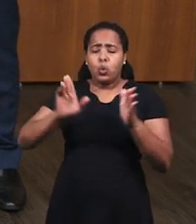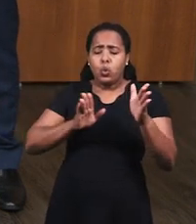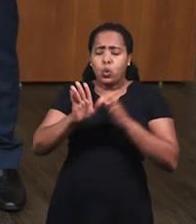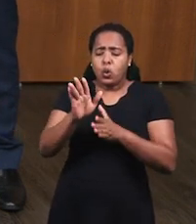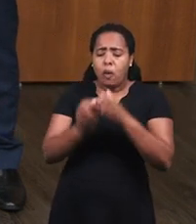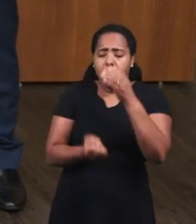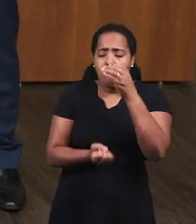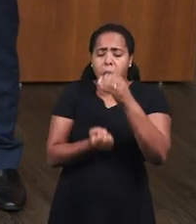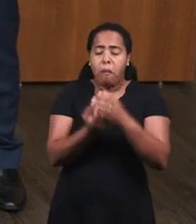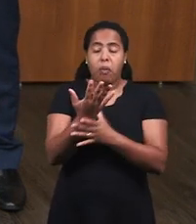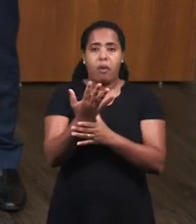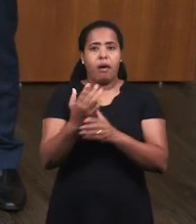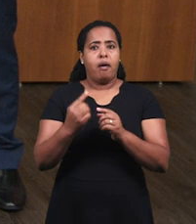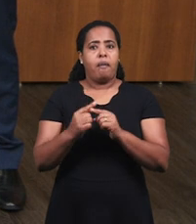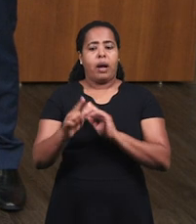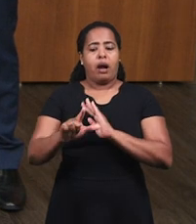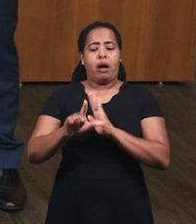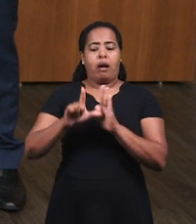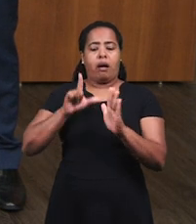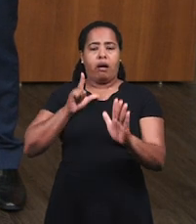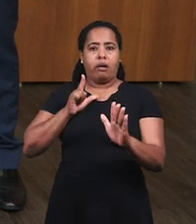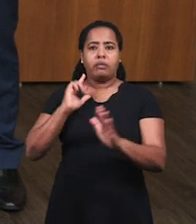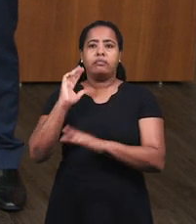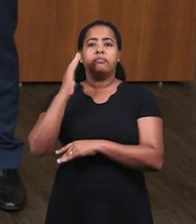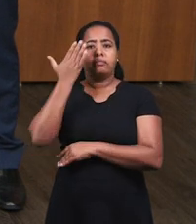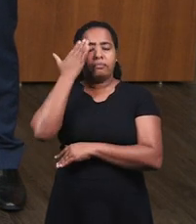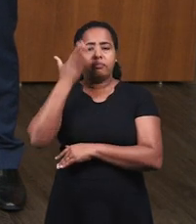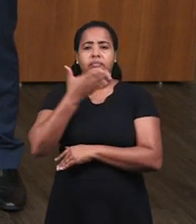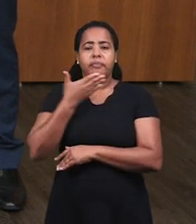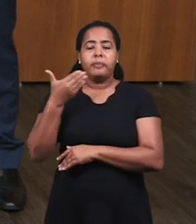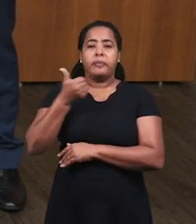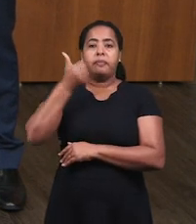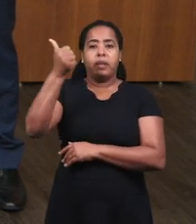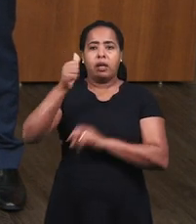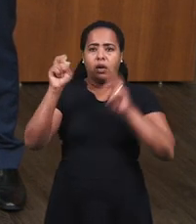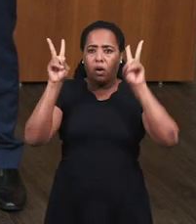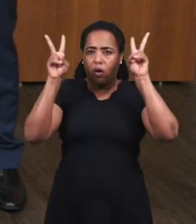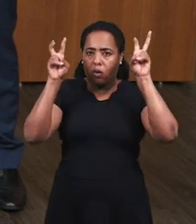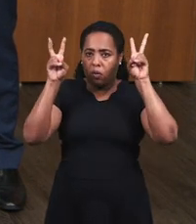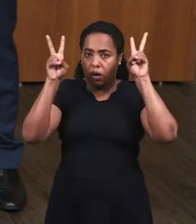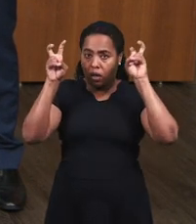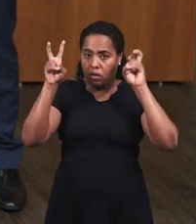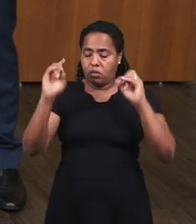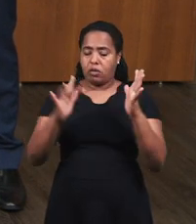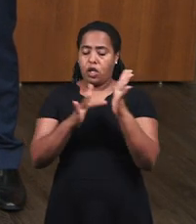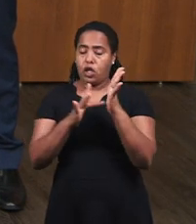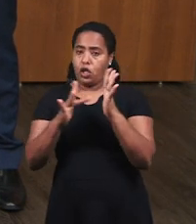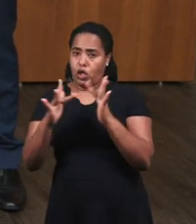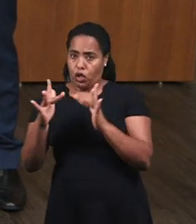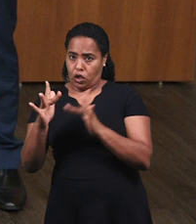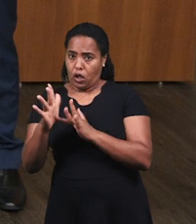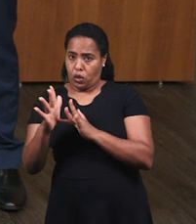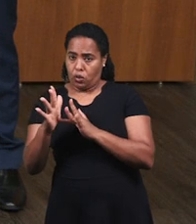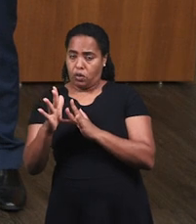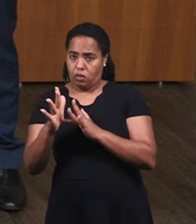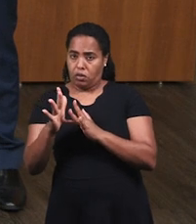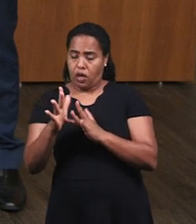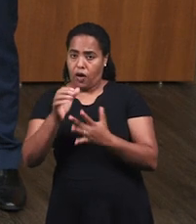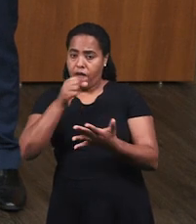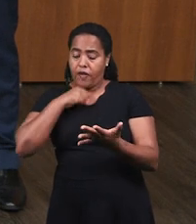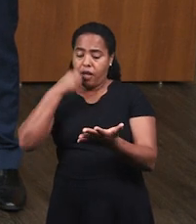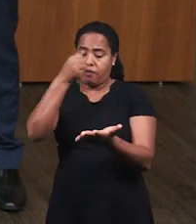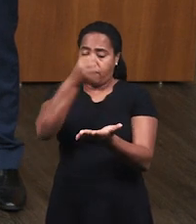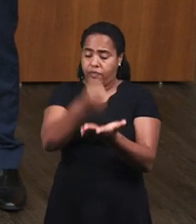центром обеспокоенности Божьей во всем творении. И чтобы нам лучше понять эту тему Иисус в